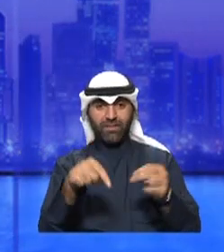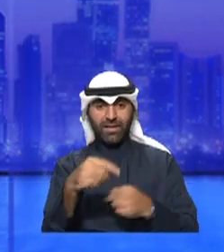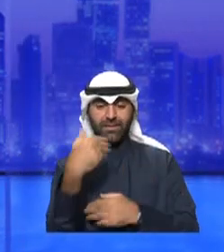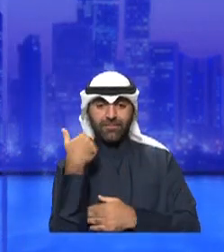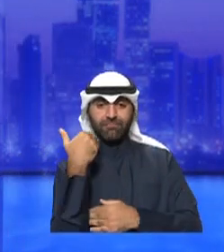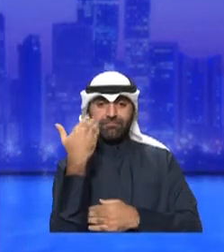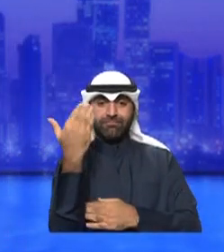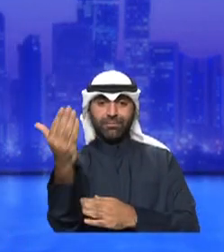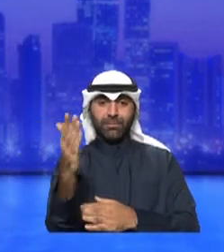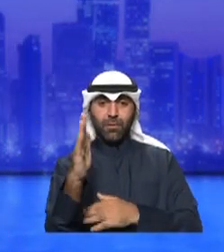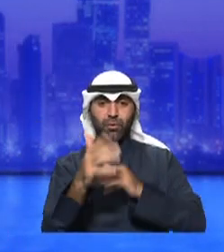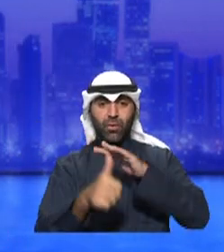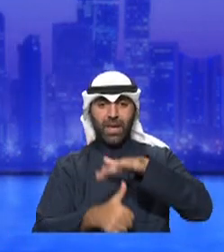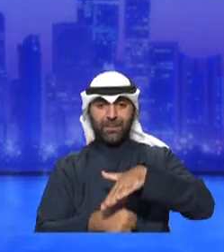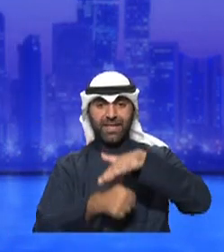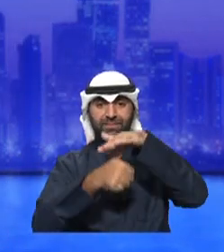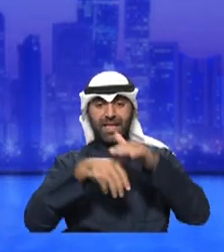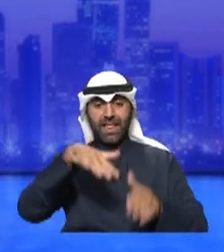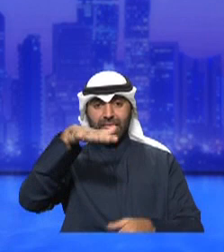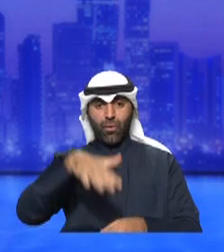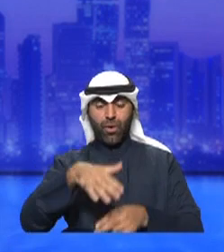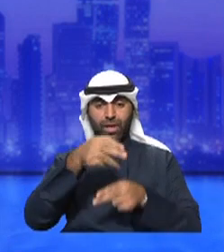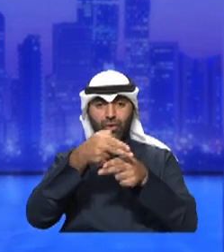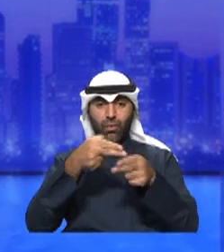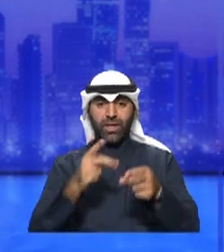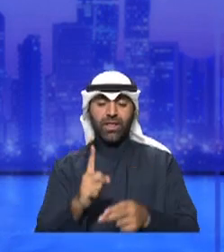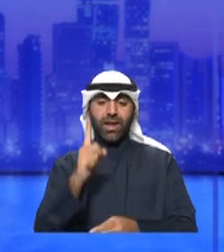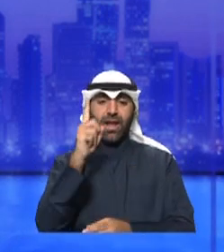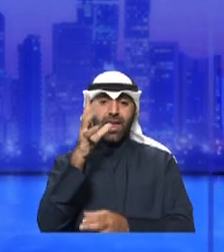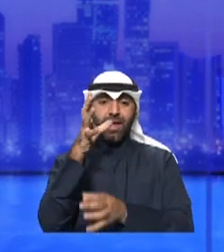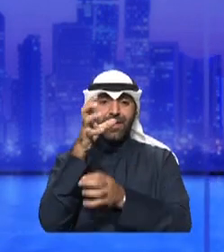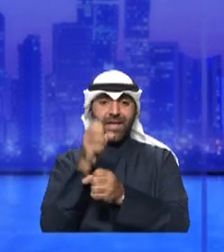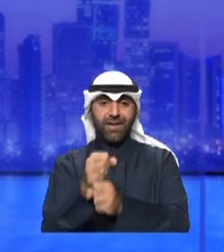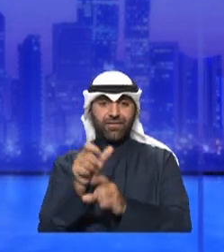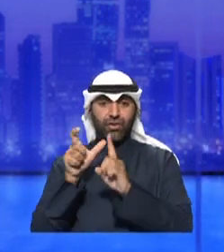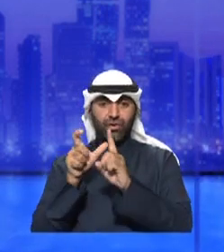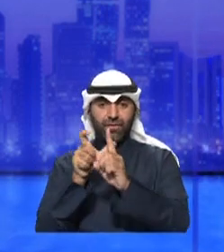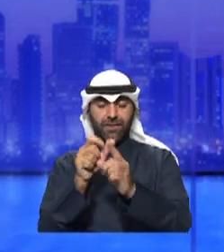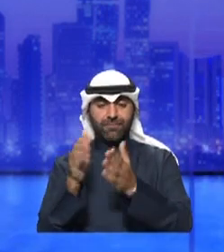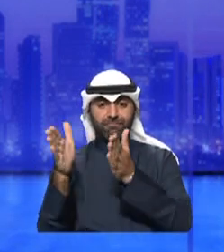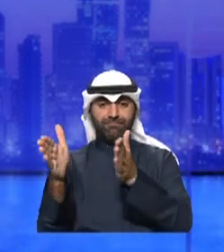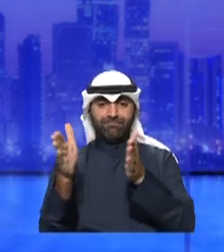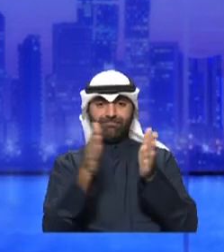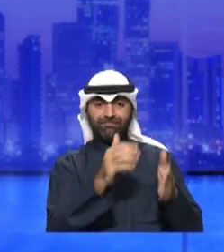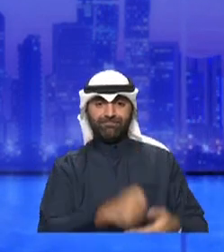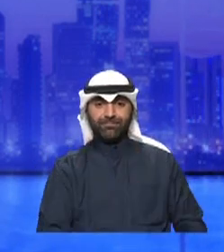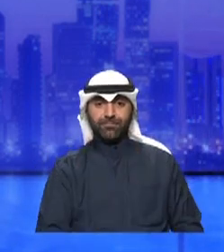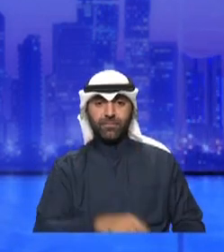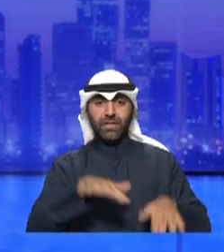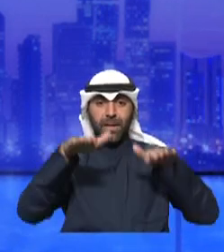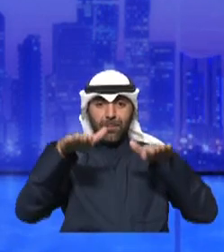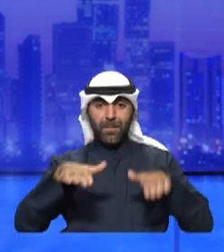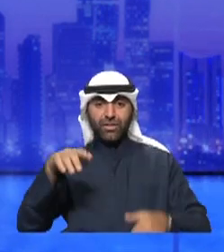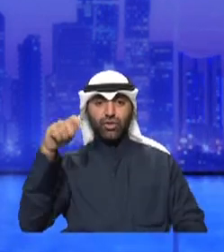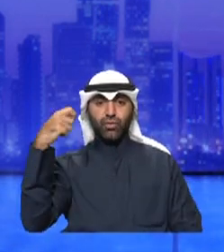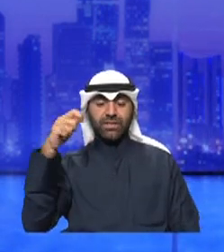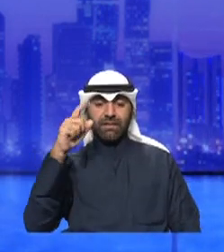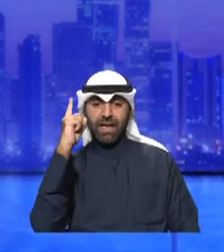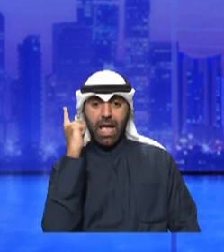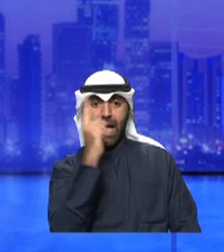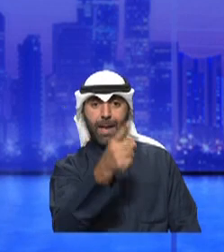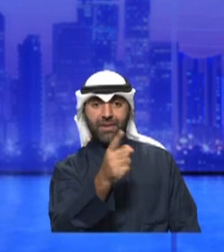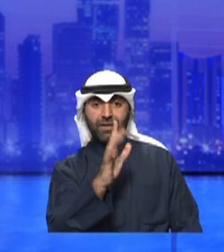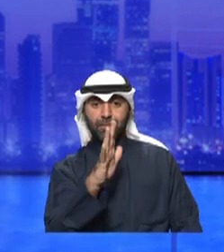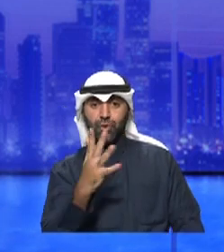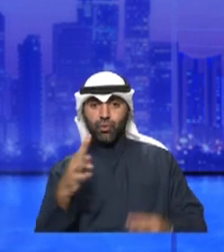شركه المشروعات السياحيه باقامه مشروع ترفيهي لتطوير حديقه جنوب الصباحيه كما بعث مجلس الوزراء